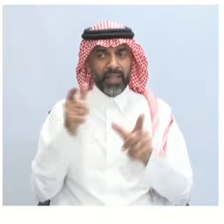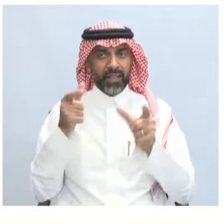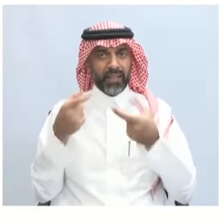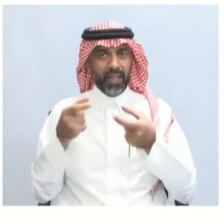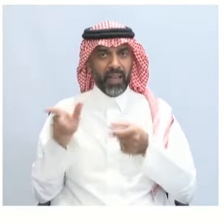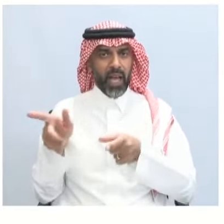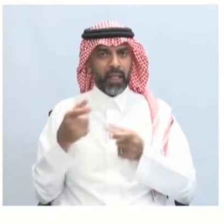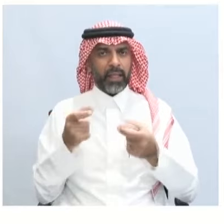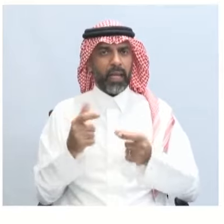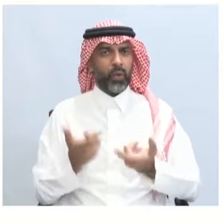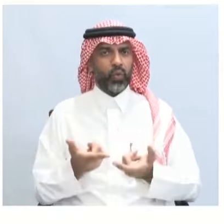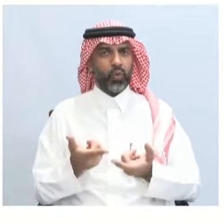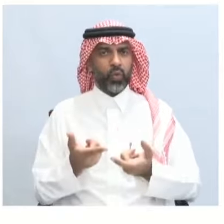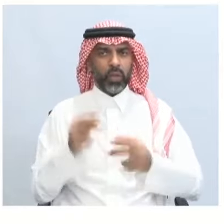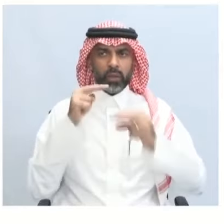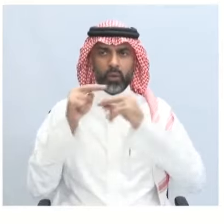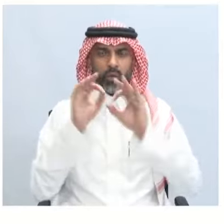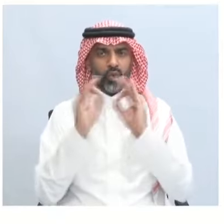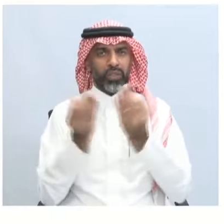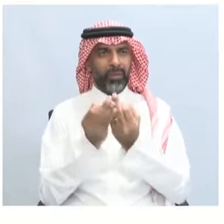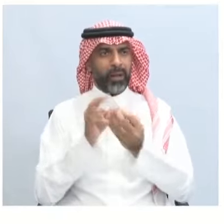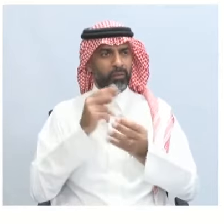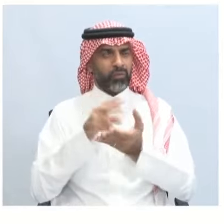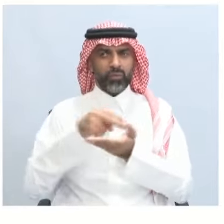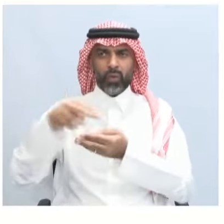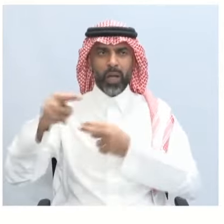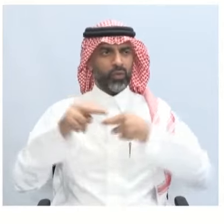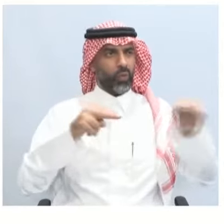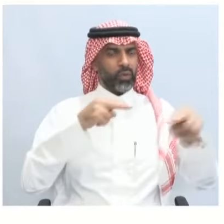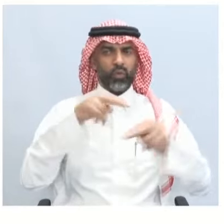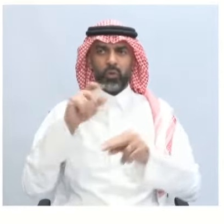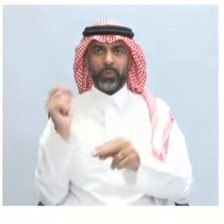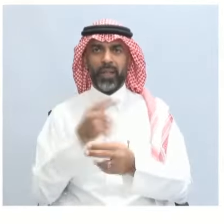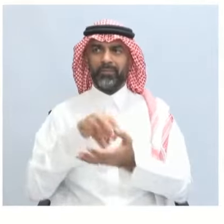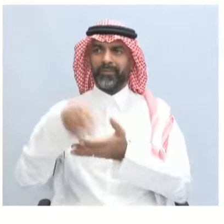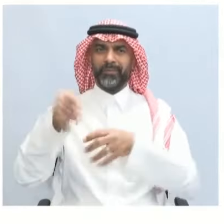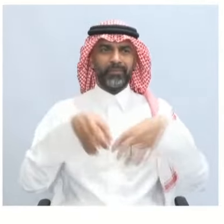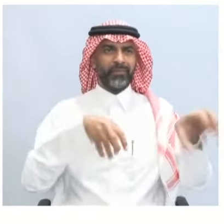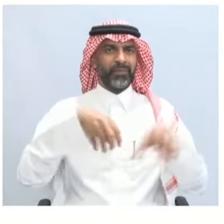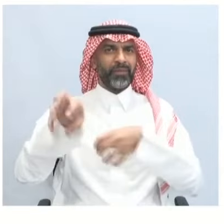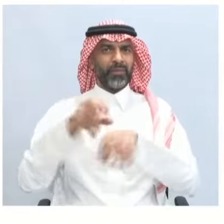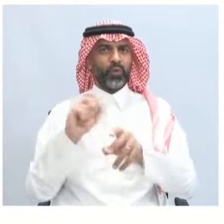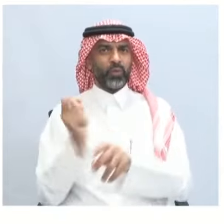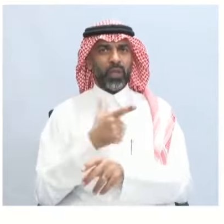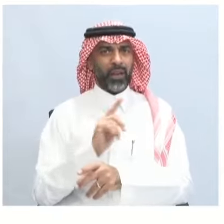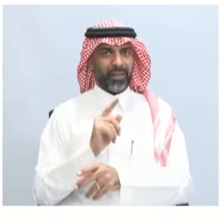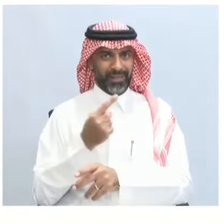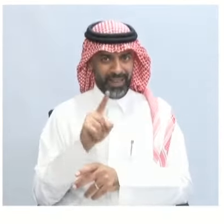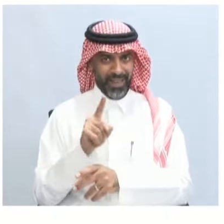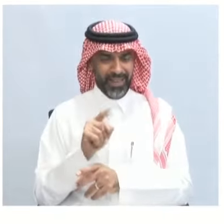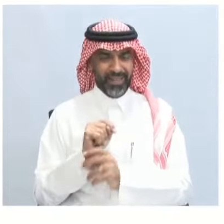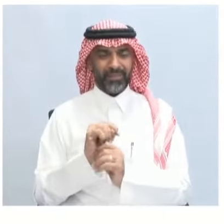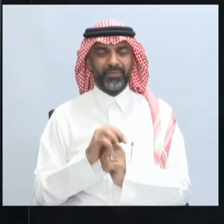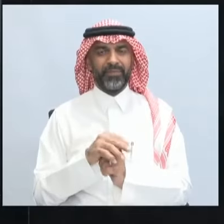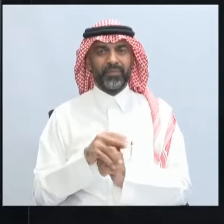الان نرى هذه التقنيه انتشرت بين ايدينا ووسائل التواصل الان البعض